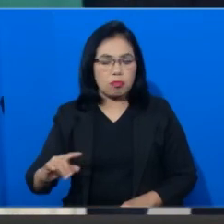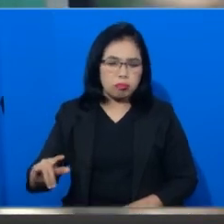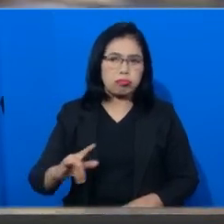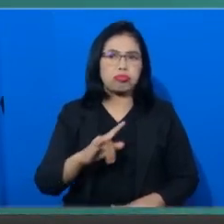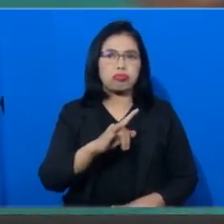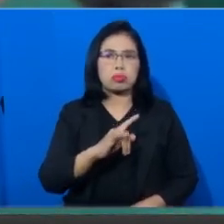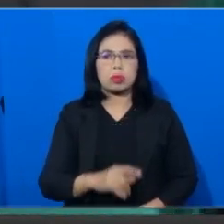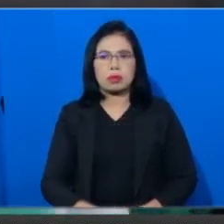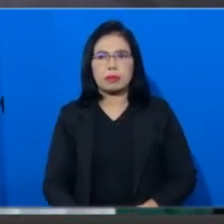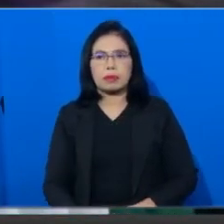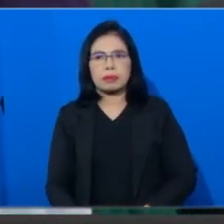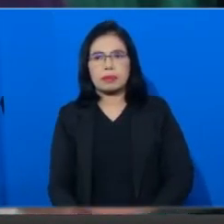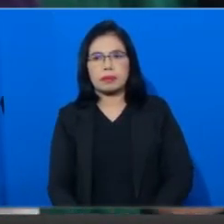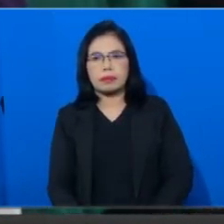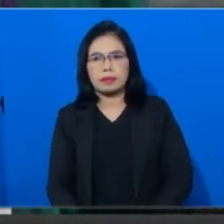tas kabin.